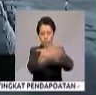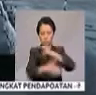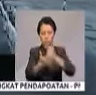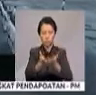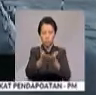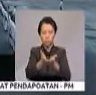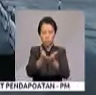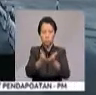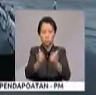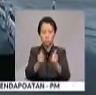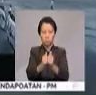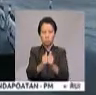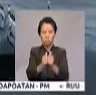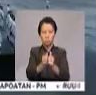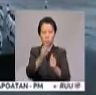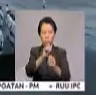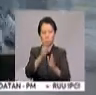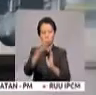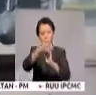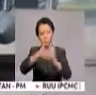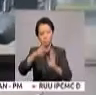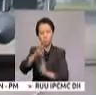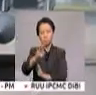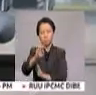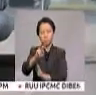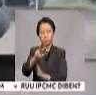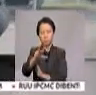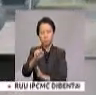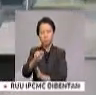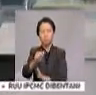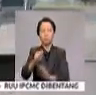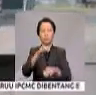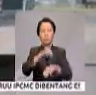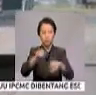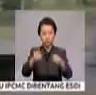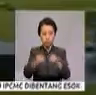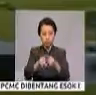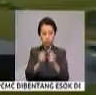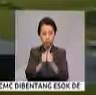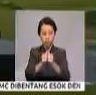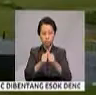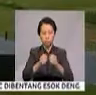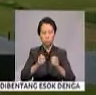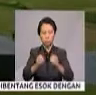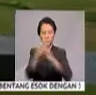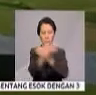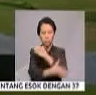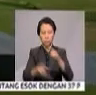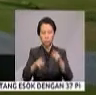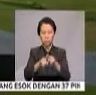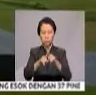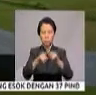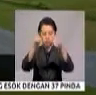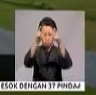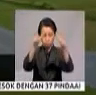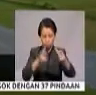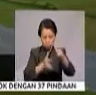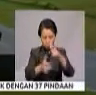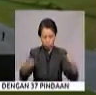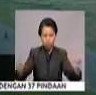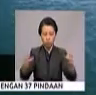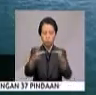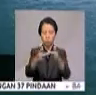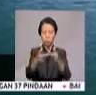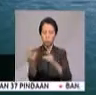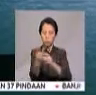komitmen untuk menaikkan, membangun industri pertahanan tempatan untuk memastikan dalam masa depan, dalam jangka